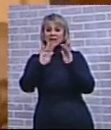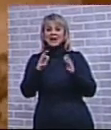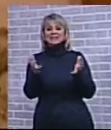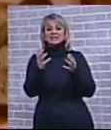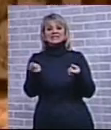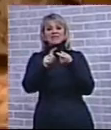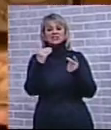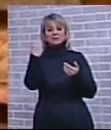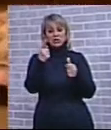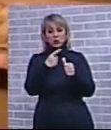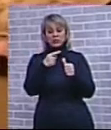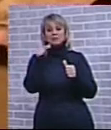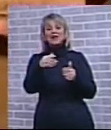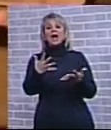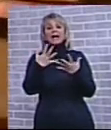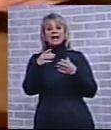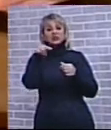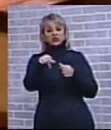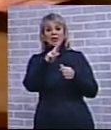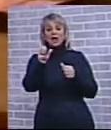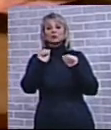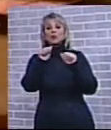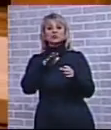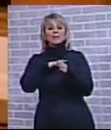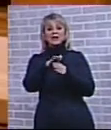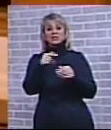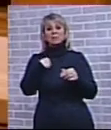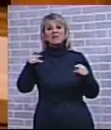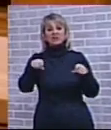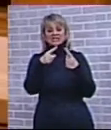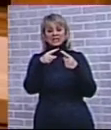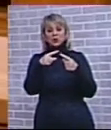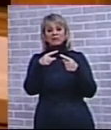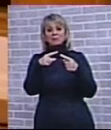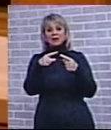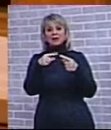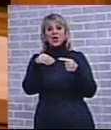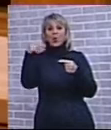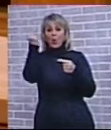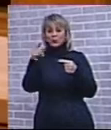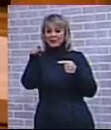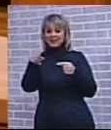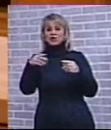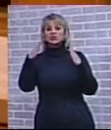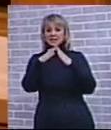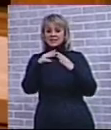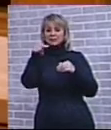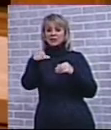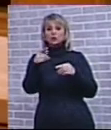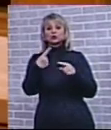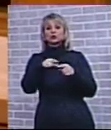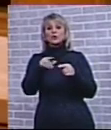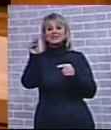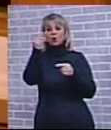хранения, связанных с ее именем. Конечно, как можно полнее мы восстановим облик особняка, то